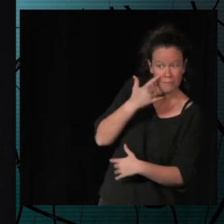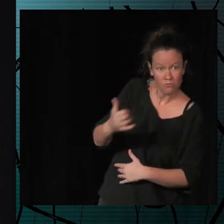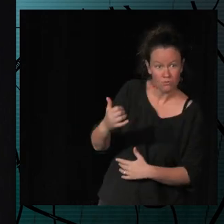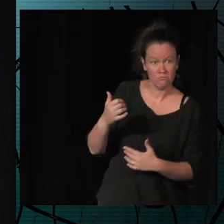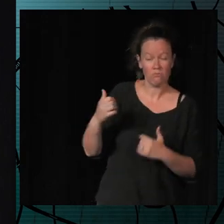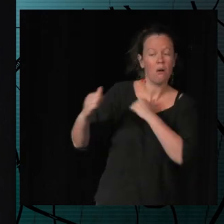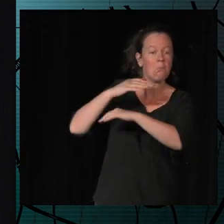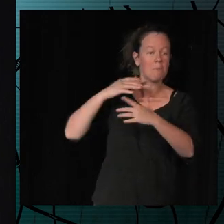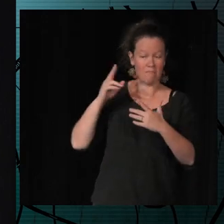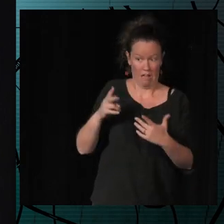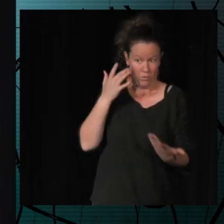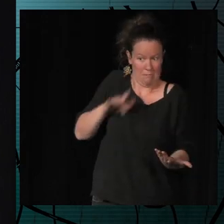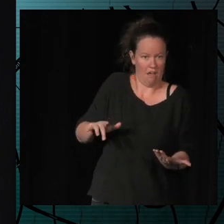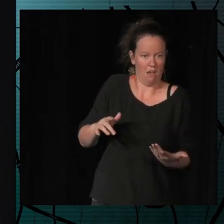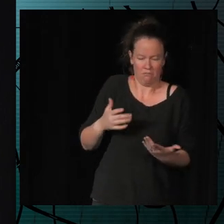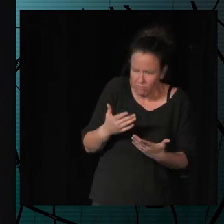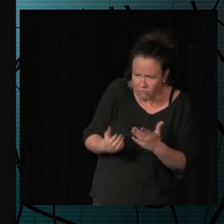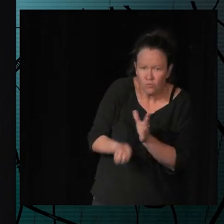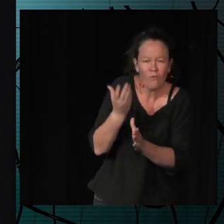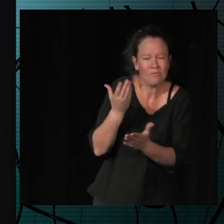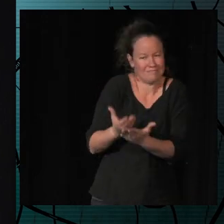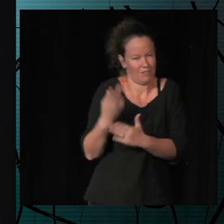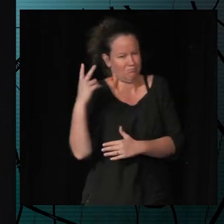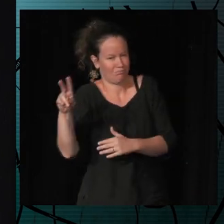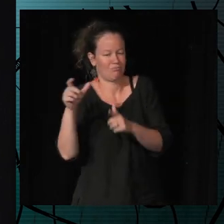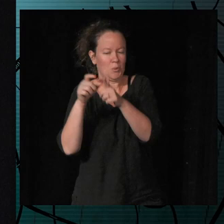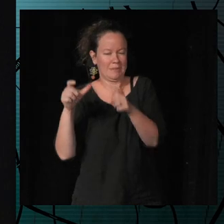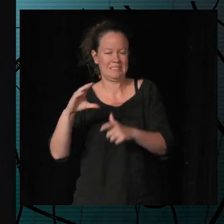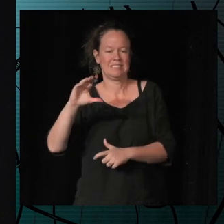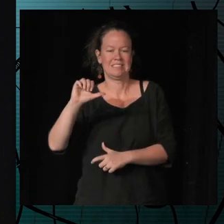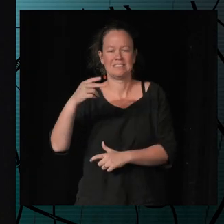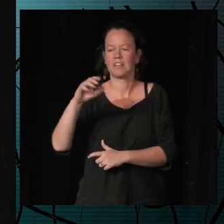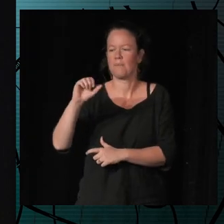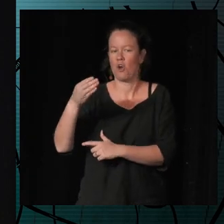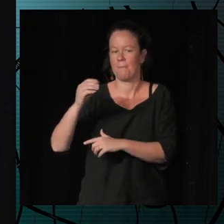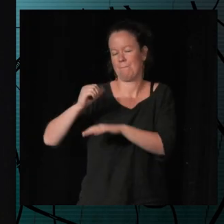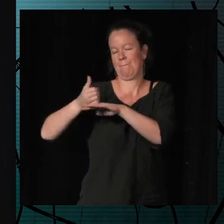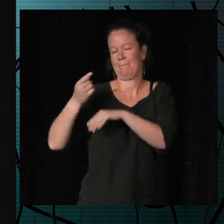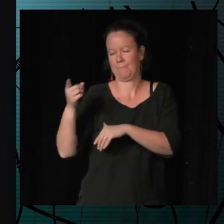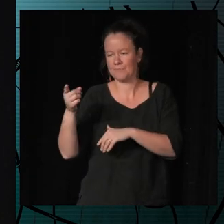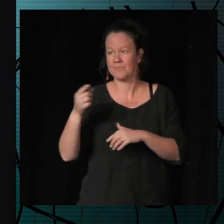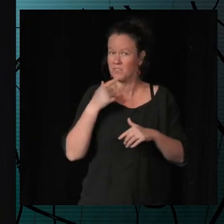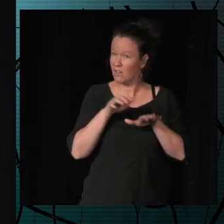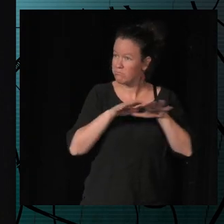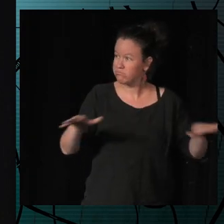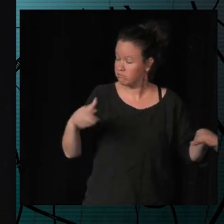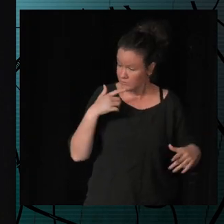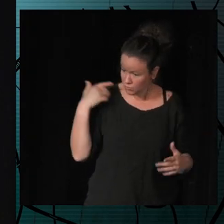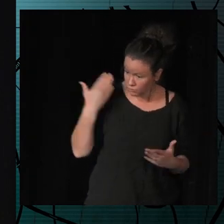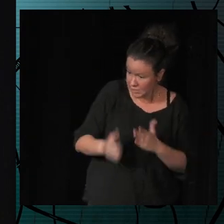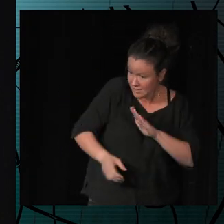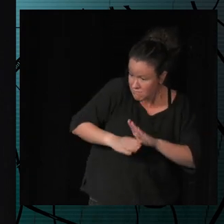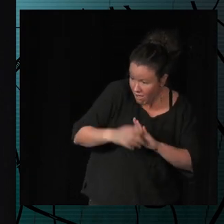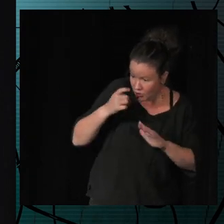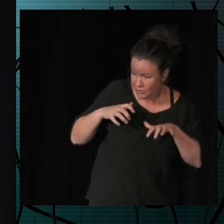et donc voilà il y a régulièrement une remise en question et qui porte ses fruits je le disais plus de 100 millions d'exemplaires de la série depuis depuis les